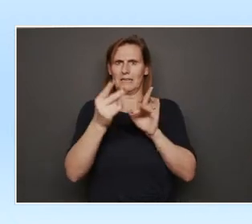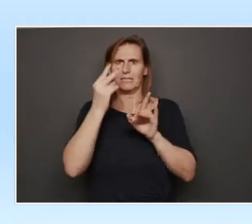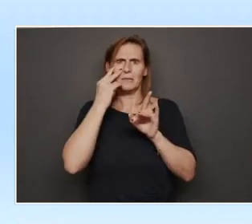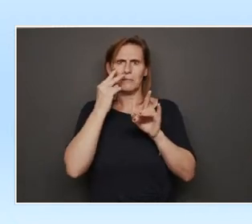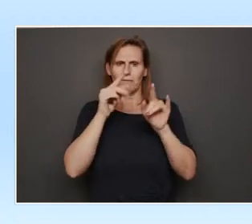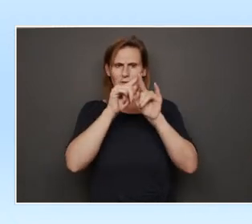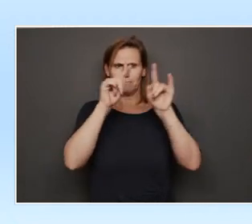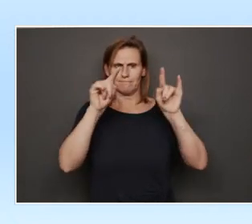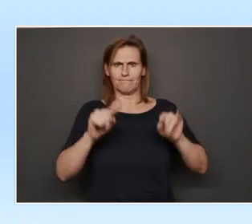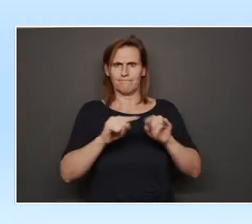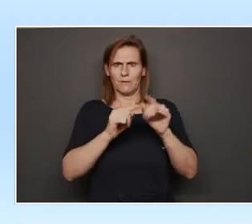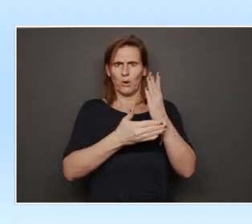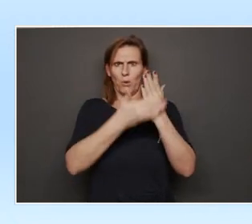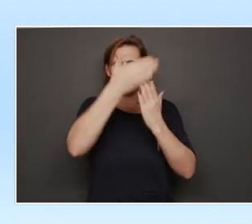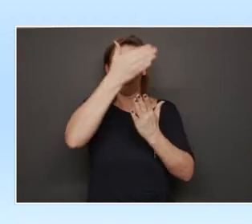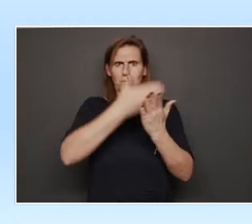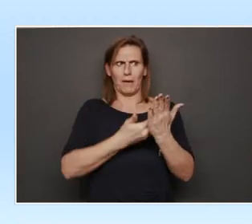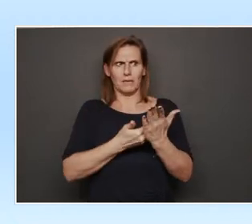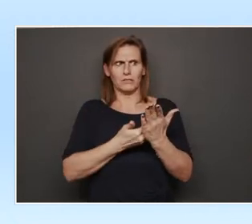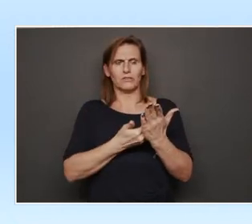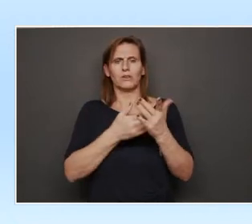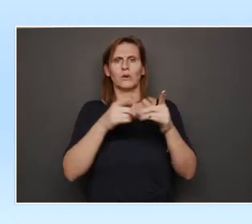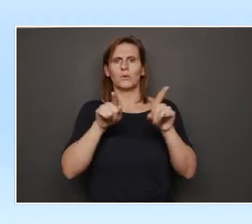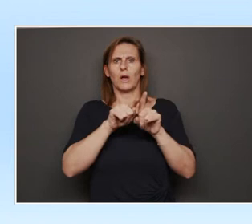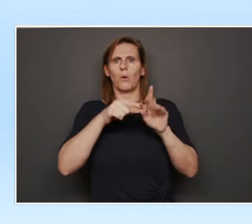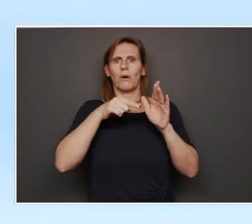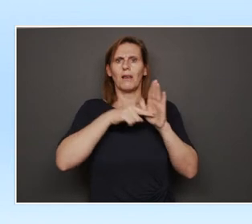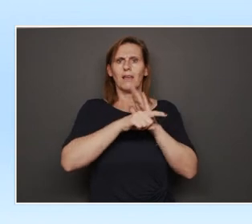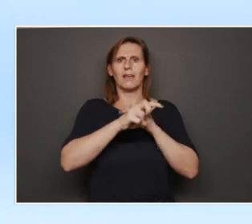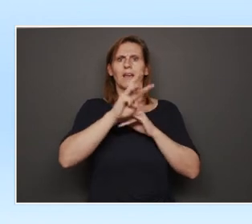eine Webseite unter dem Link